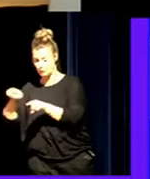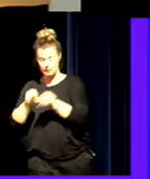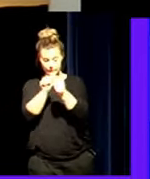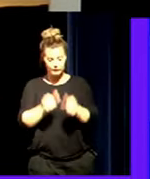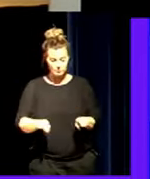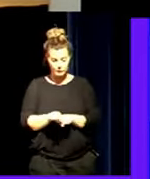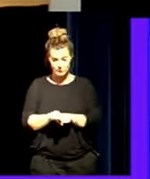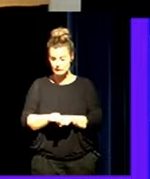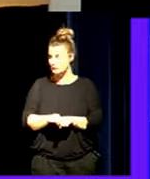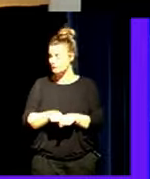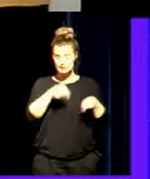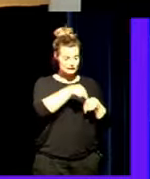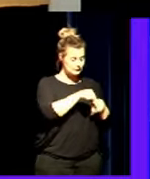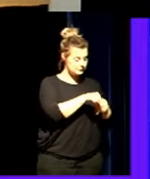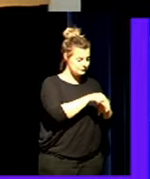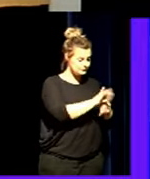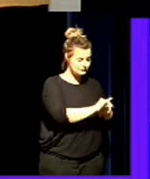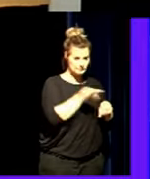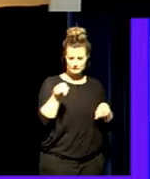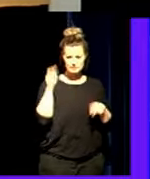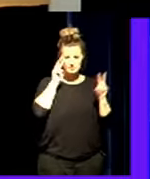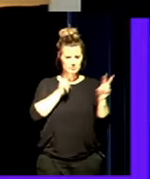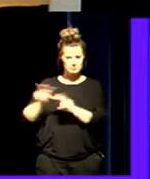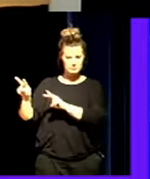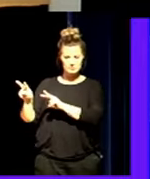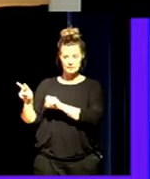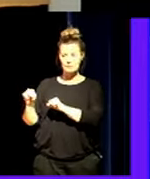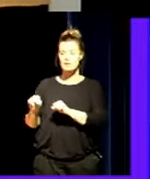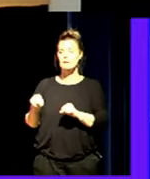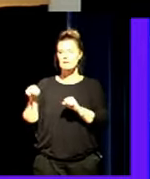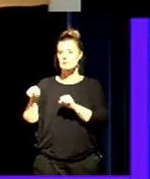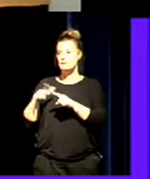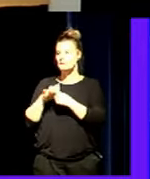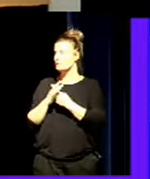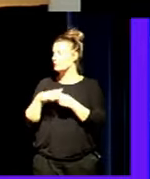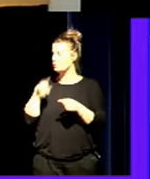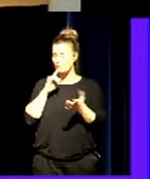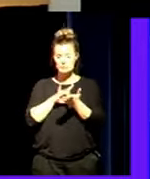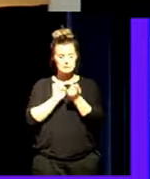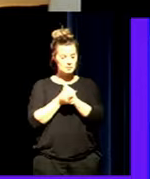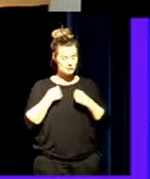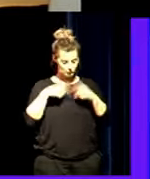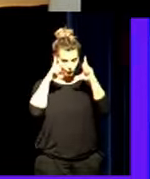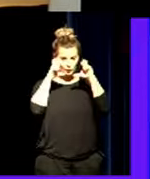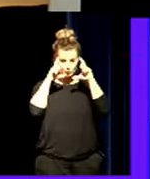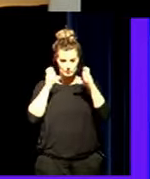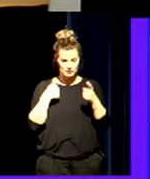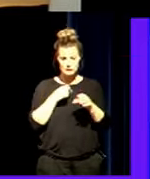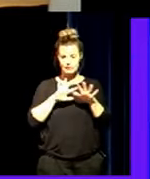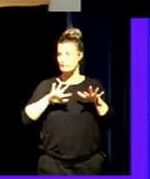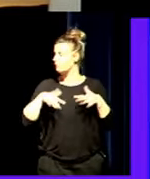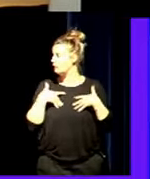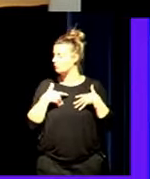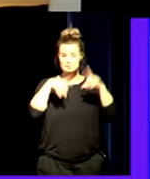hemen, adibidez, eta hau ikusiko duzu oso modu azkarrean, zenbaten, pasatzen di, gara, ez da, gure artean argazkiak, eta bat batean argazkiak deko